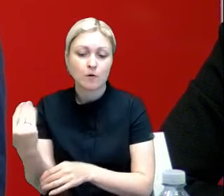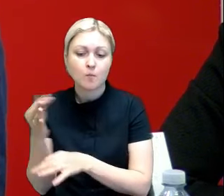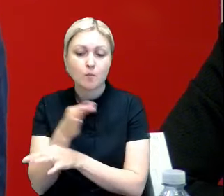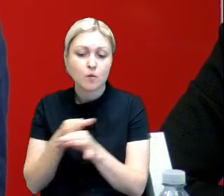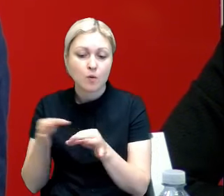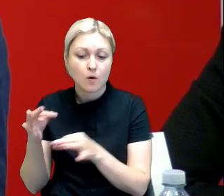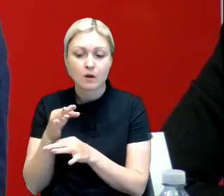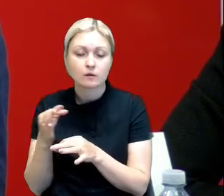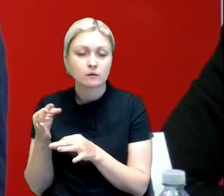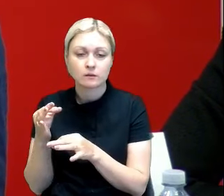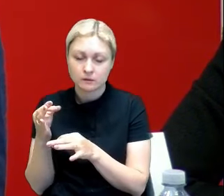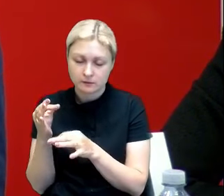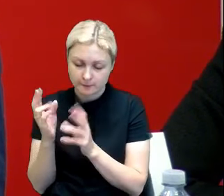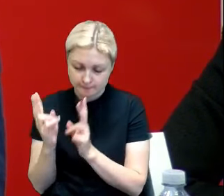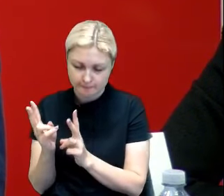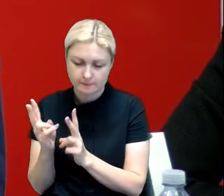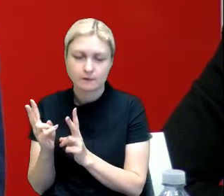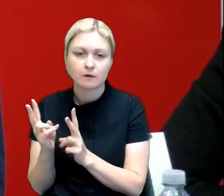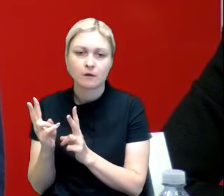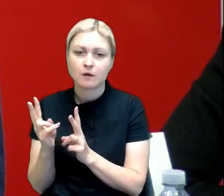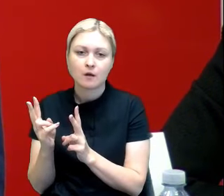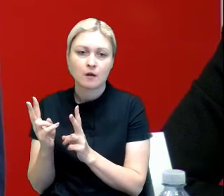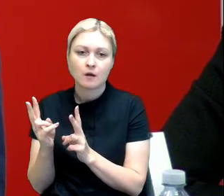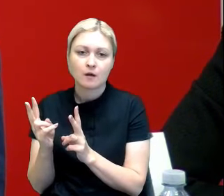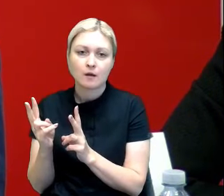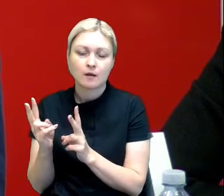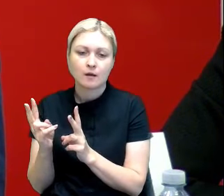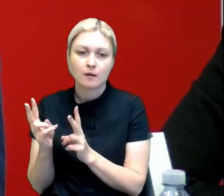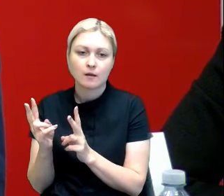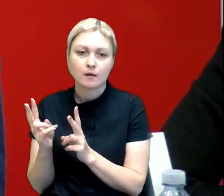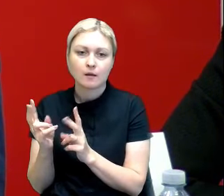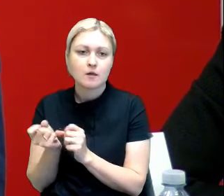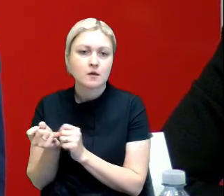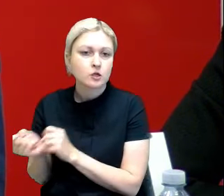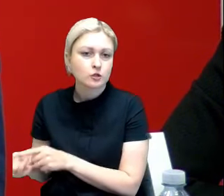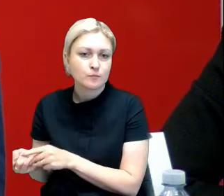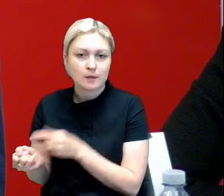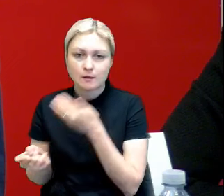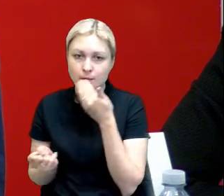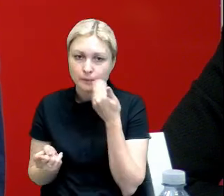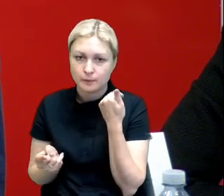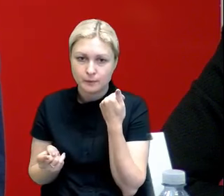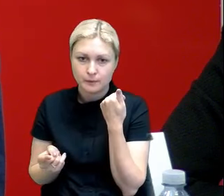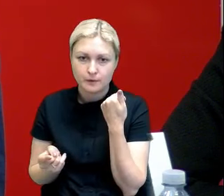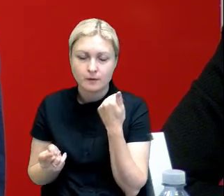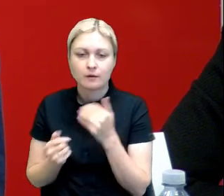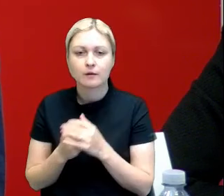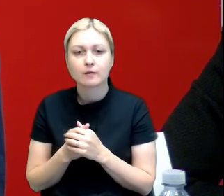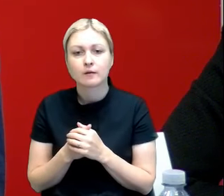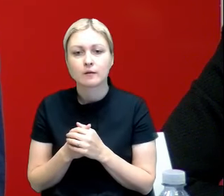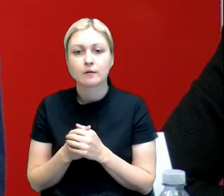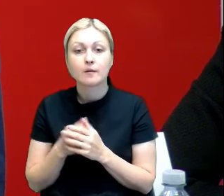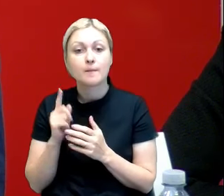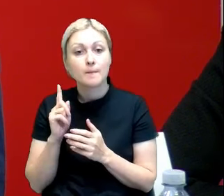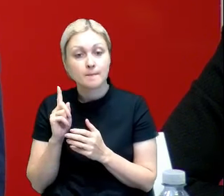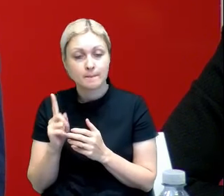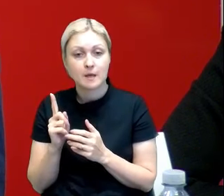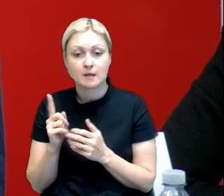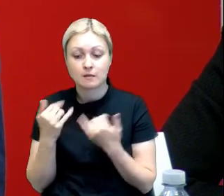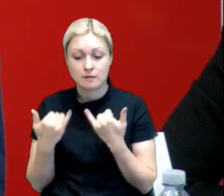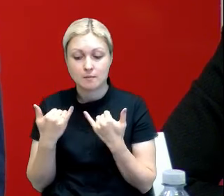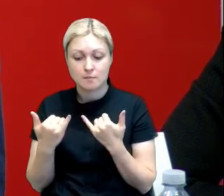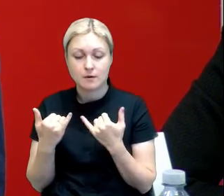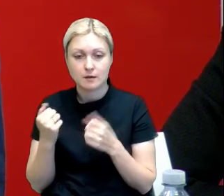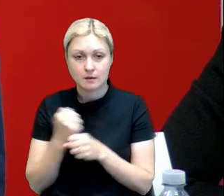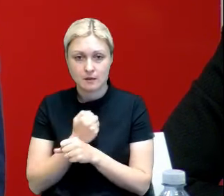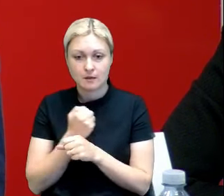numestas patikinu jus jis yra m viena iš opcijų kurią mes turėtumėm nagrinėti dabar įgijant